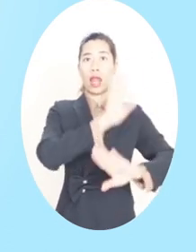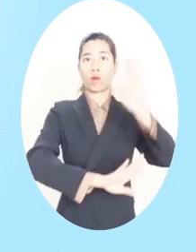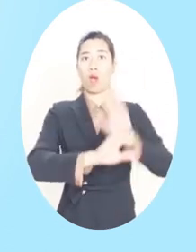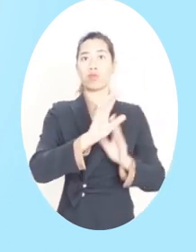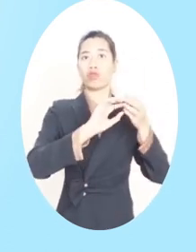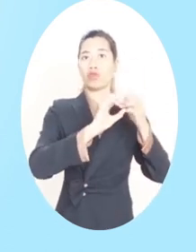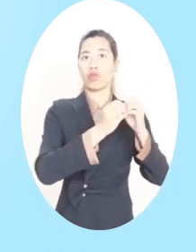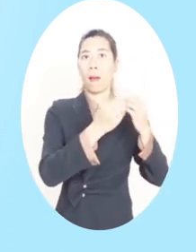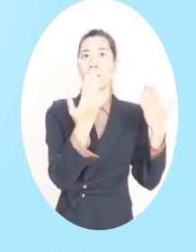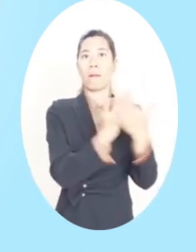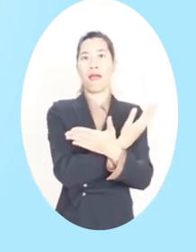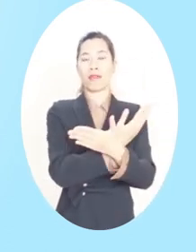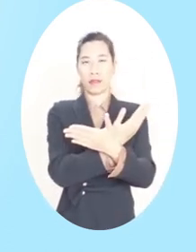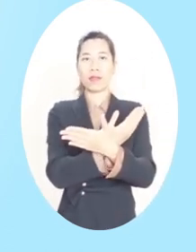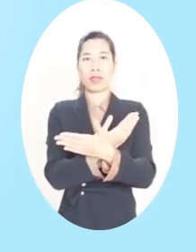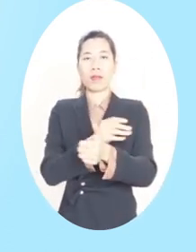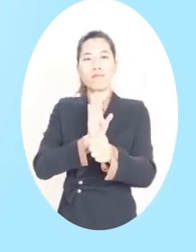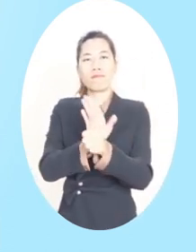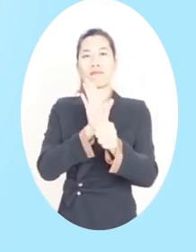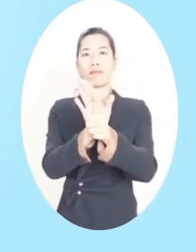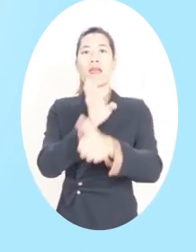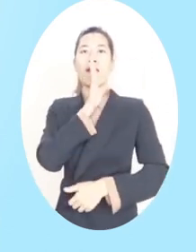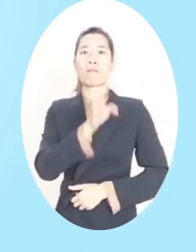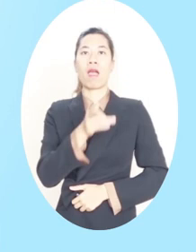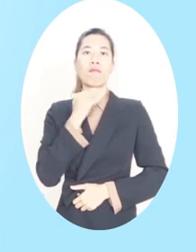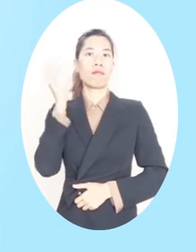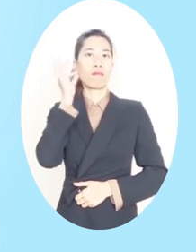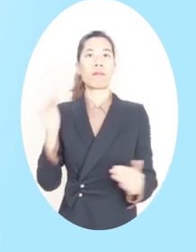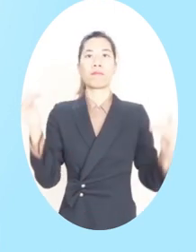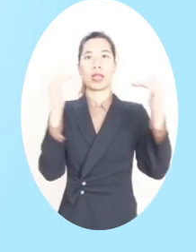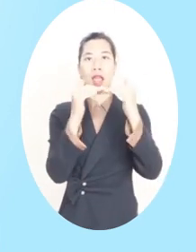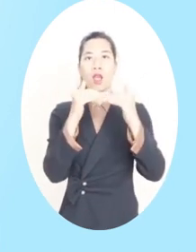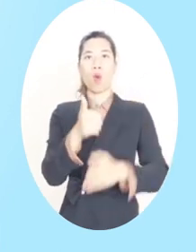2019 đã góp phần quan trọng nhằm bảo đảm bình đẳng giới, trao quyền cho người